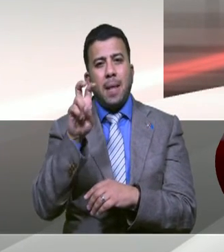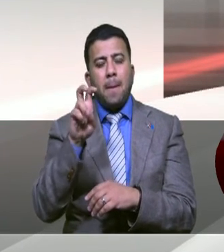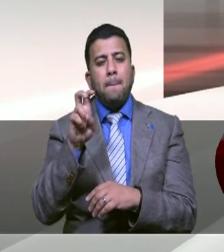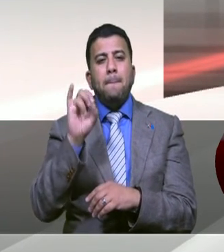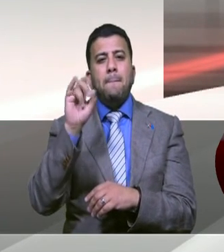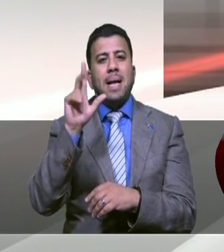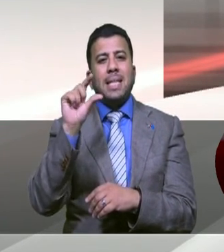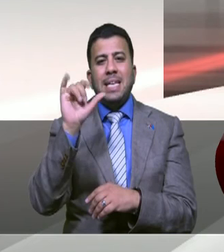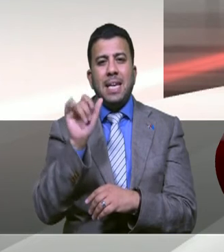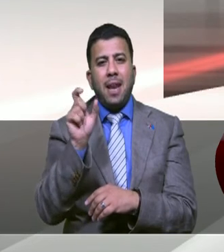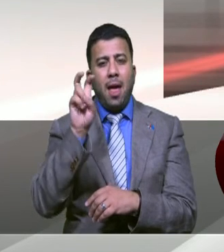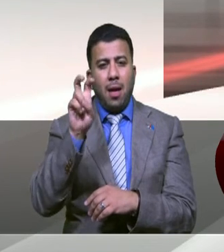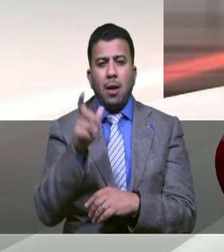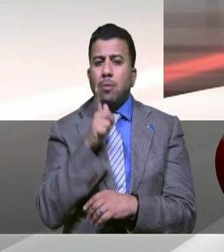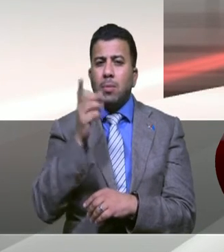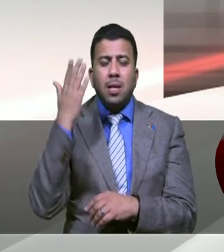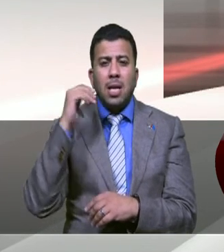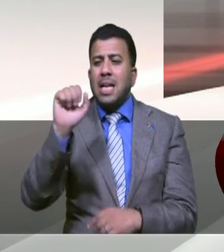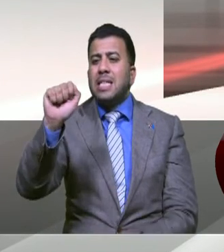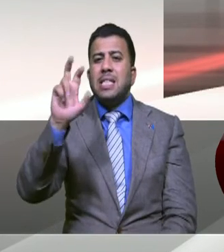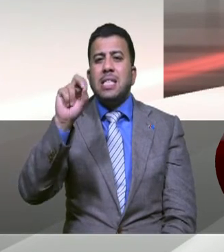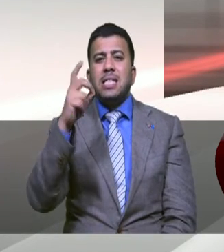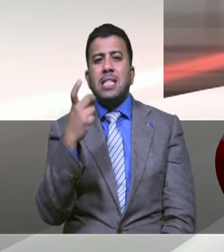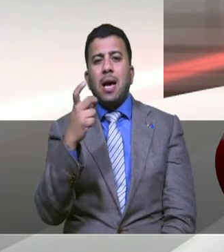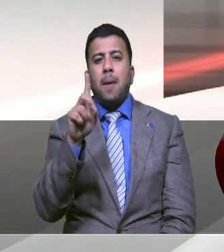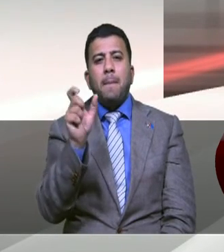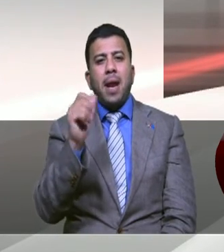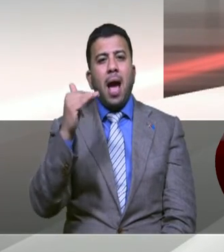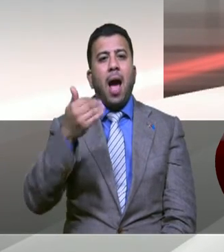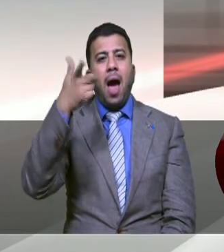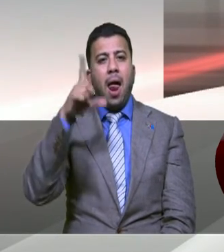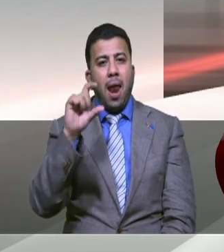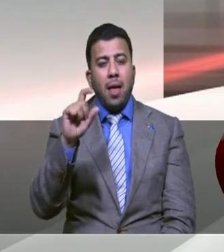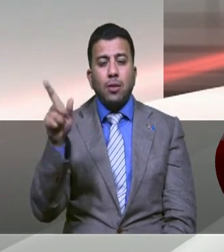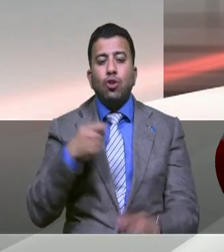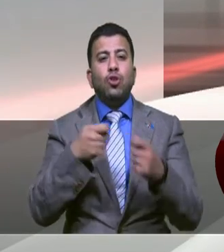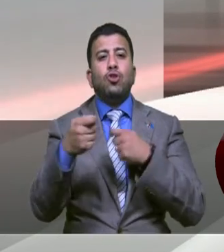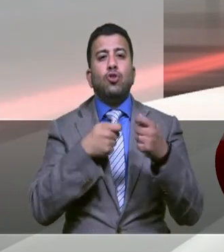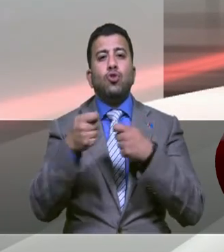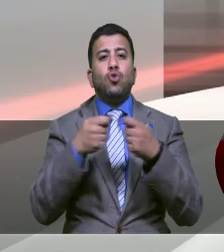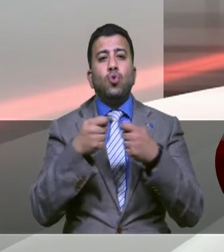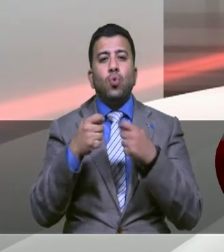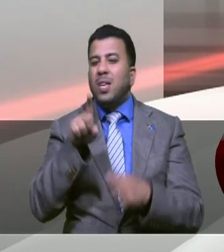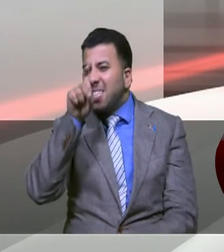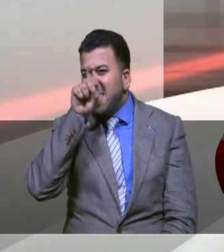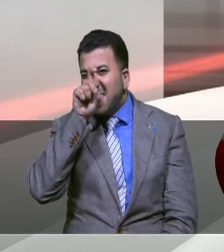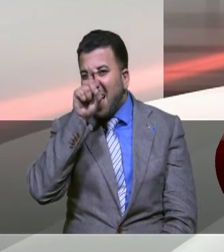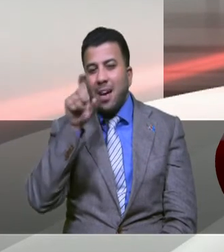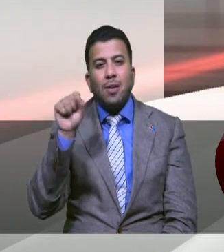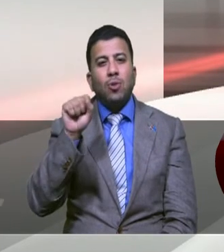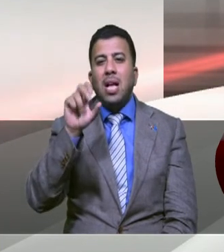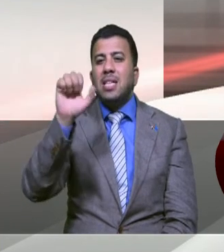فلما جاء صقر بن خالد هذا عمل هذا السوق اللي هو الآن مكتوب عليه سوق صقر. سوق صقر، هي.